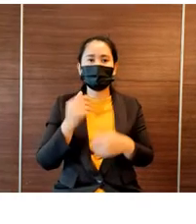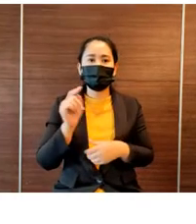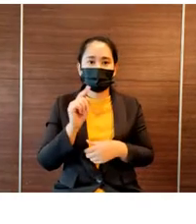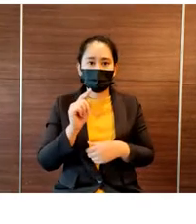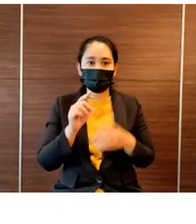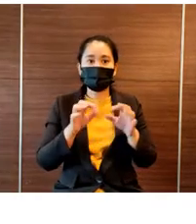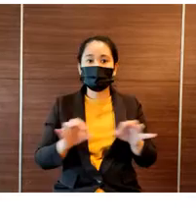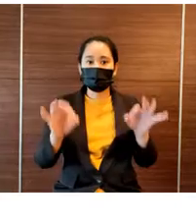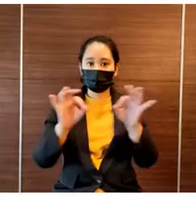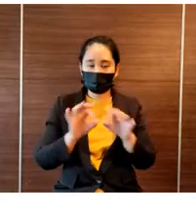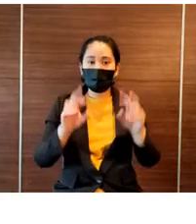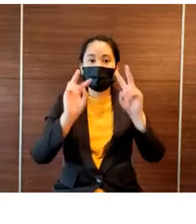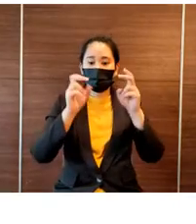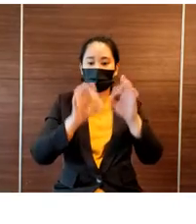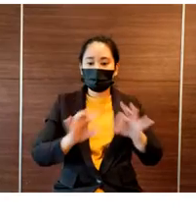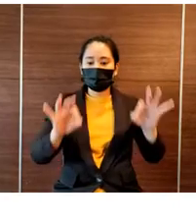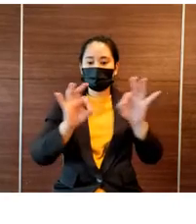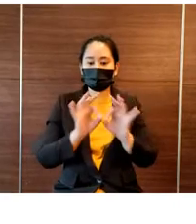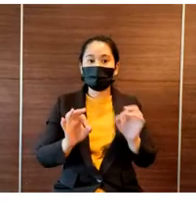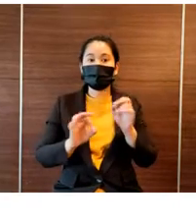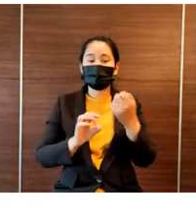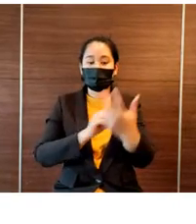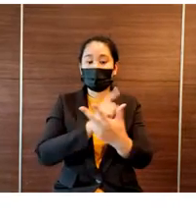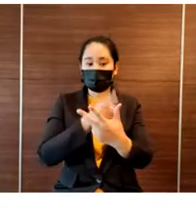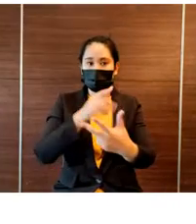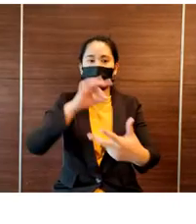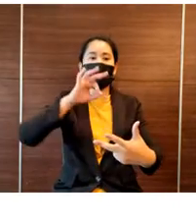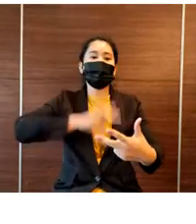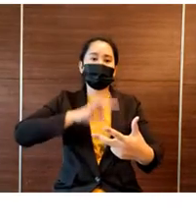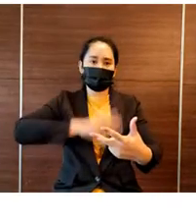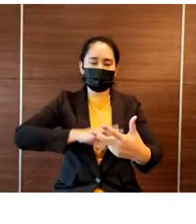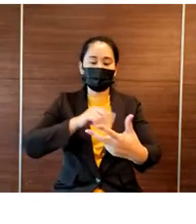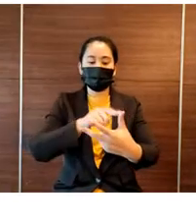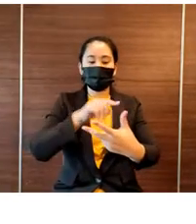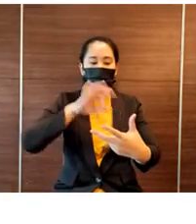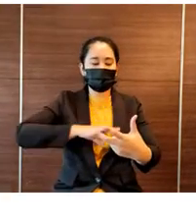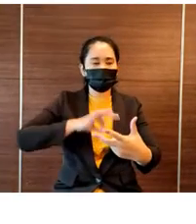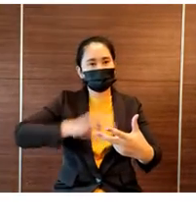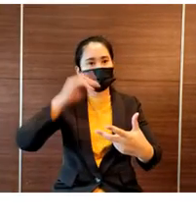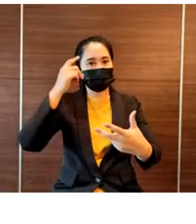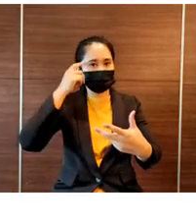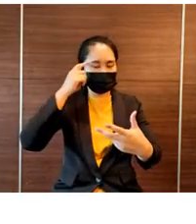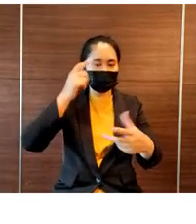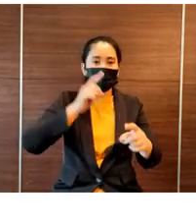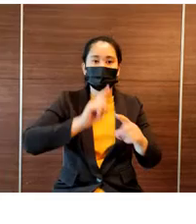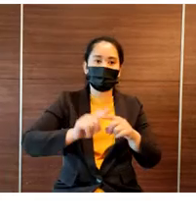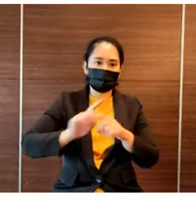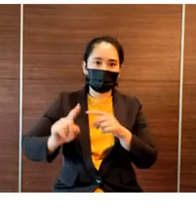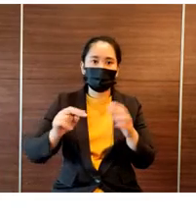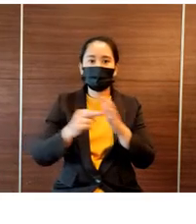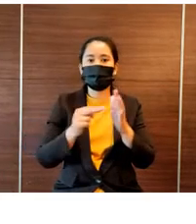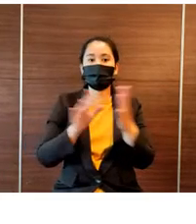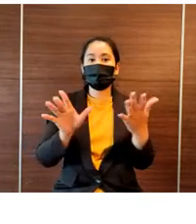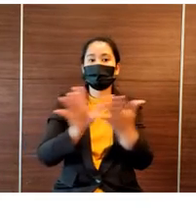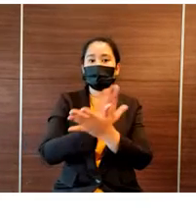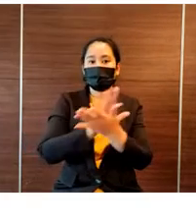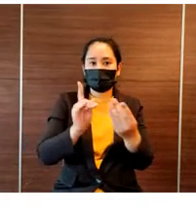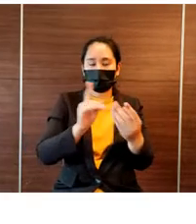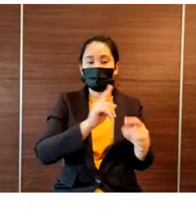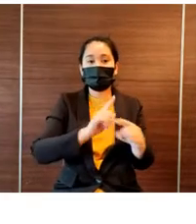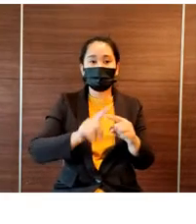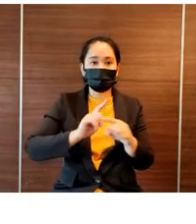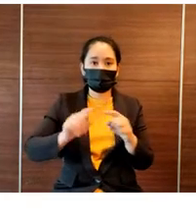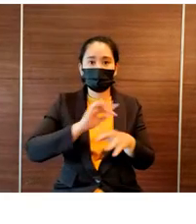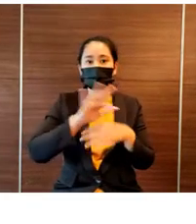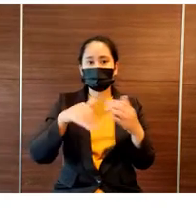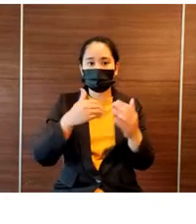องแบ่งเป็น3เรื่องใหญ่ๆเรื่องแรกเป็นเรื่องความรู้สึกมันความรู้สึกนึกคิดมันก็คือเรื่องการตีตาทางสังคมที่พี่จ๋าได้พูดหรือแม้กระทั่งการตีต